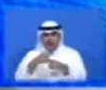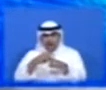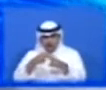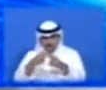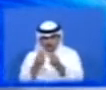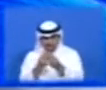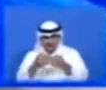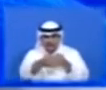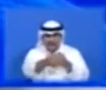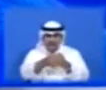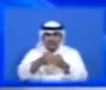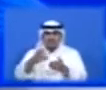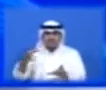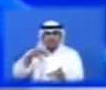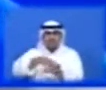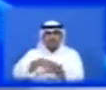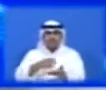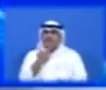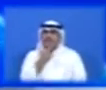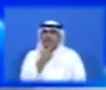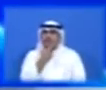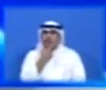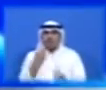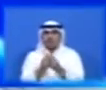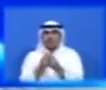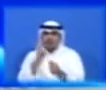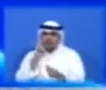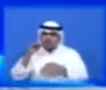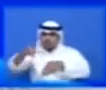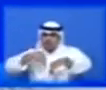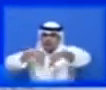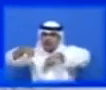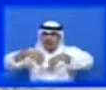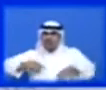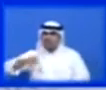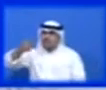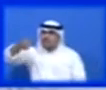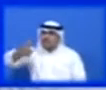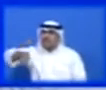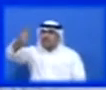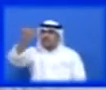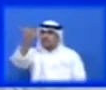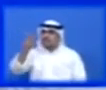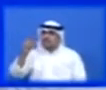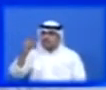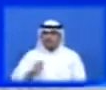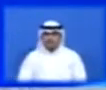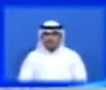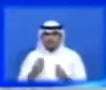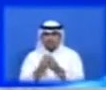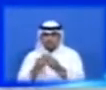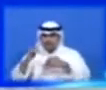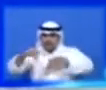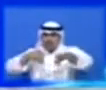اليرموك باتجاه المطار وتحويله إلى طريق الشيخ زايد كطريق بديل بالاتجاهين، طريق إبراهيم